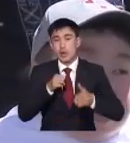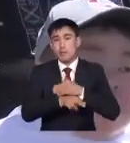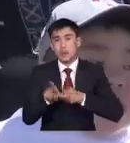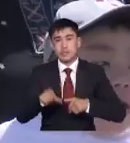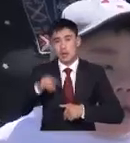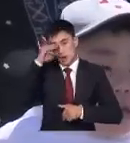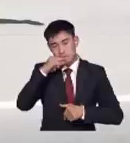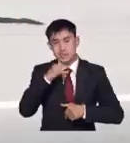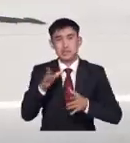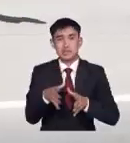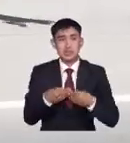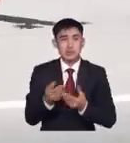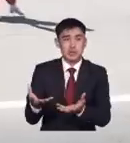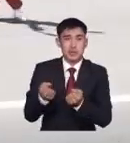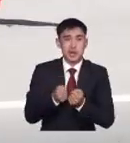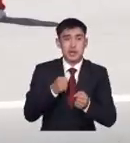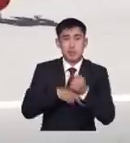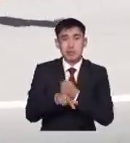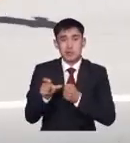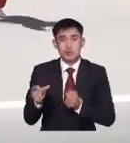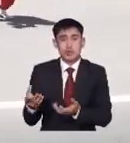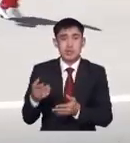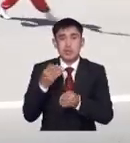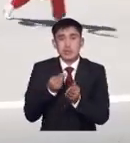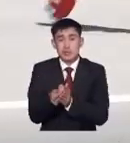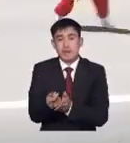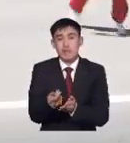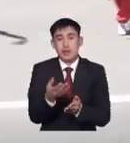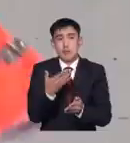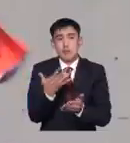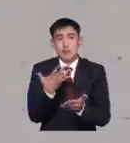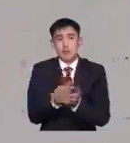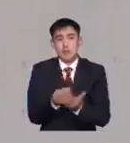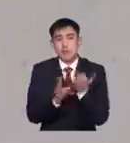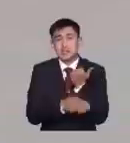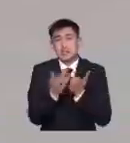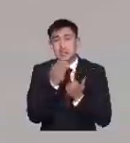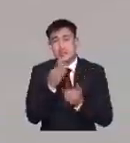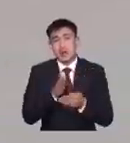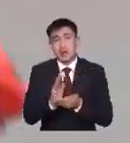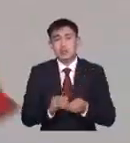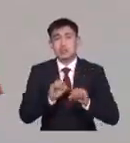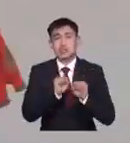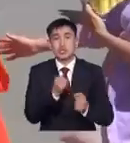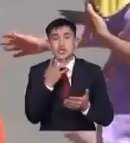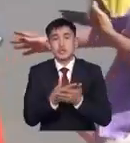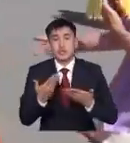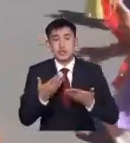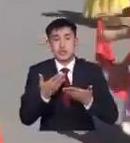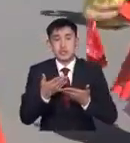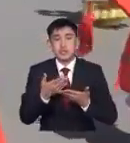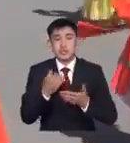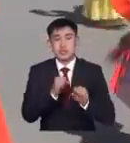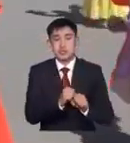голодные казахские семьи забирали депортированных к себе и делились последним, никогда не упрекая и защищая, рискуя своими жизнями.